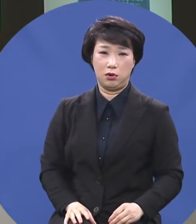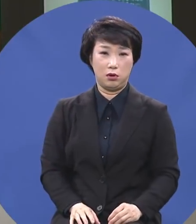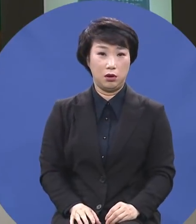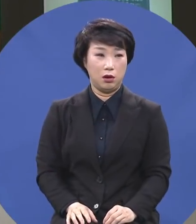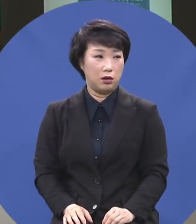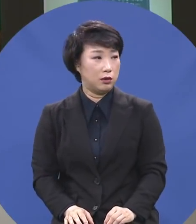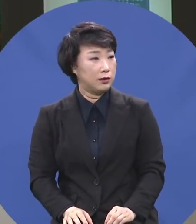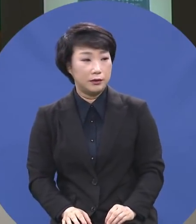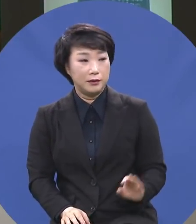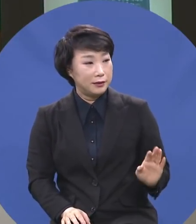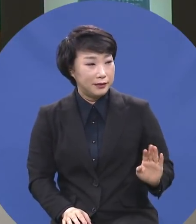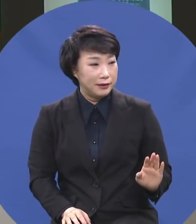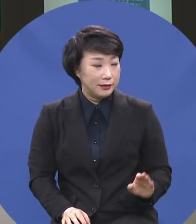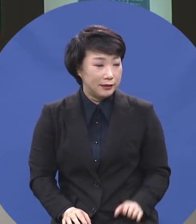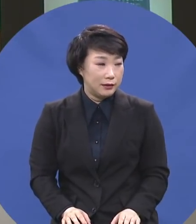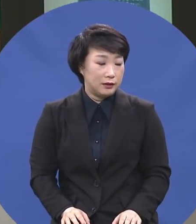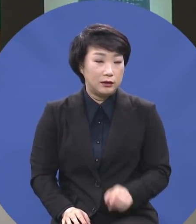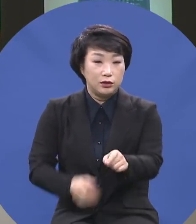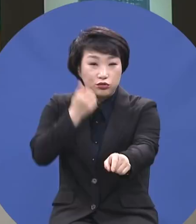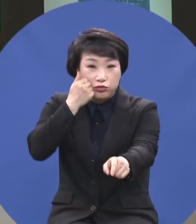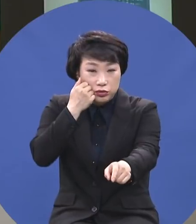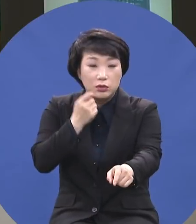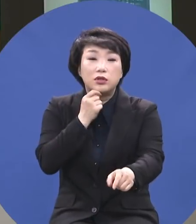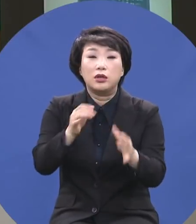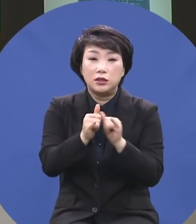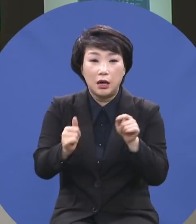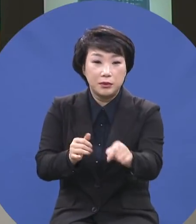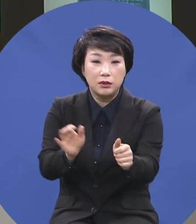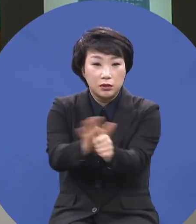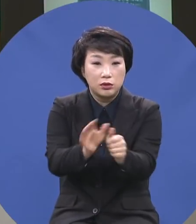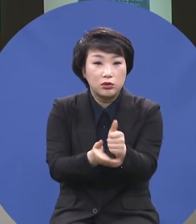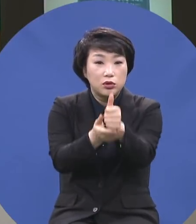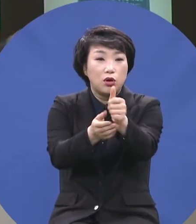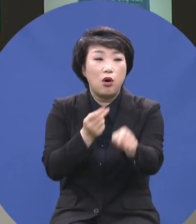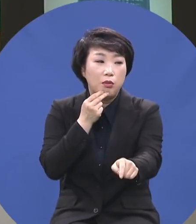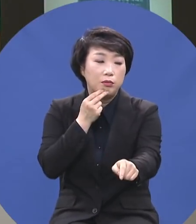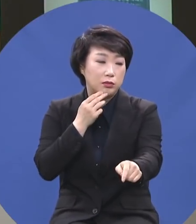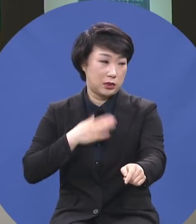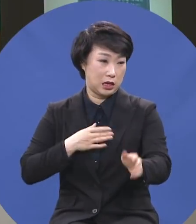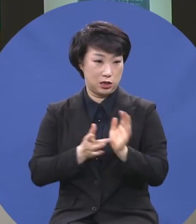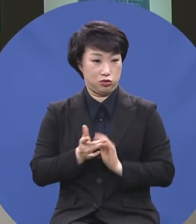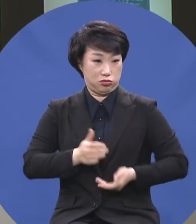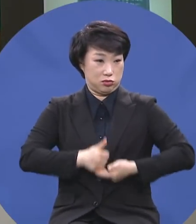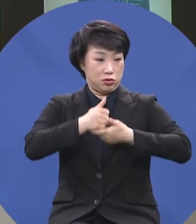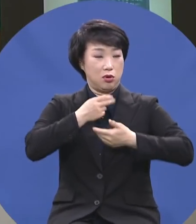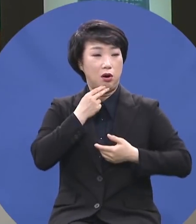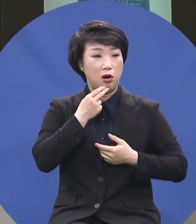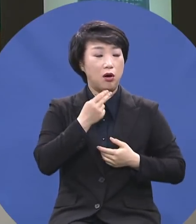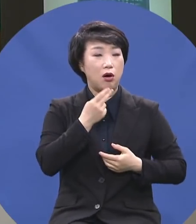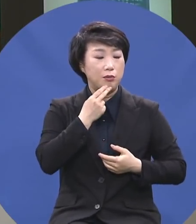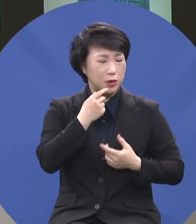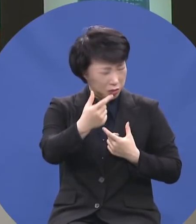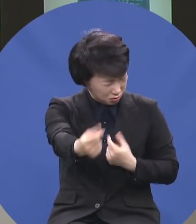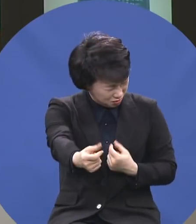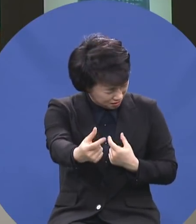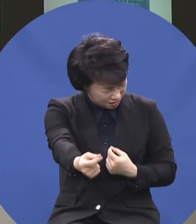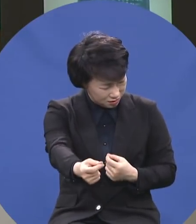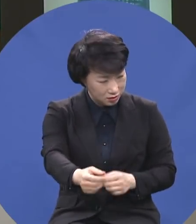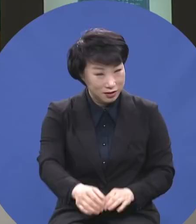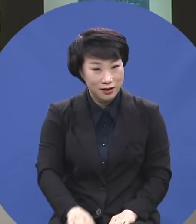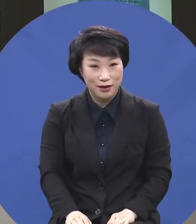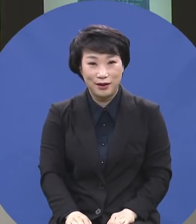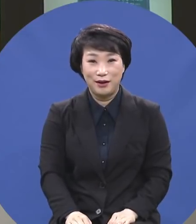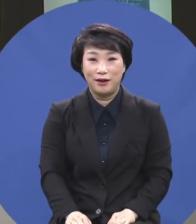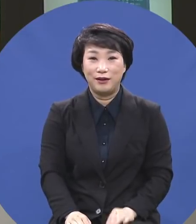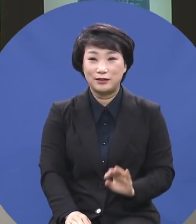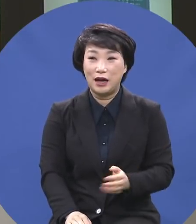모셨지요 하니까 적은 소자에게 하지 아니한 것이 나에게 하지 않는 것이다.